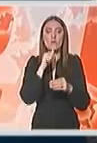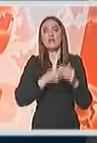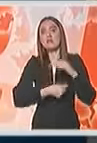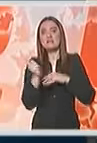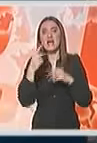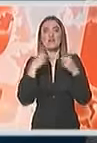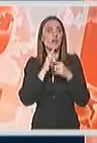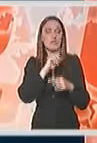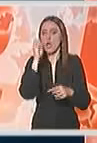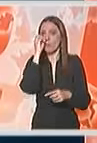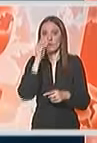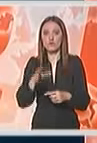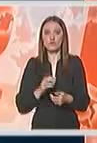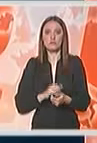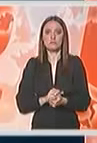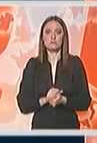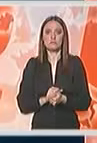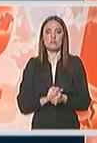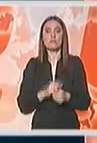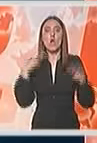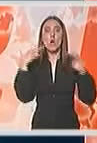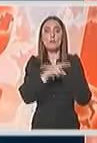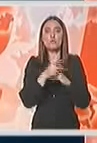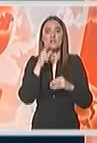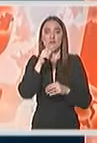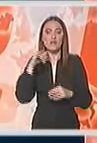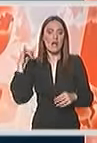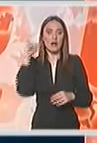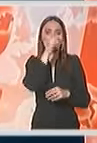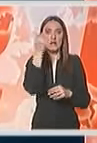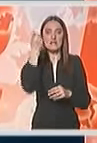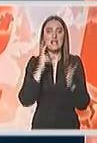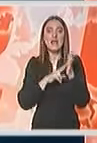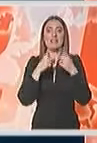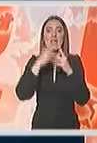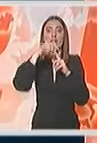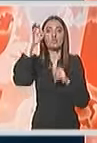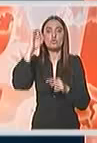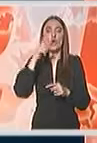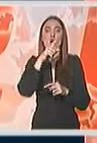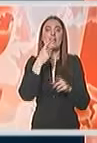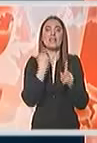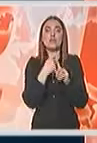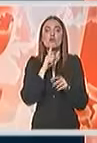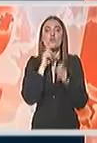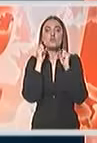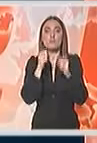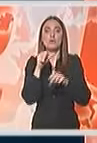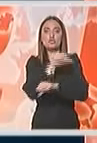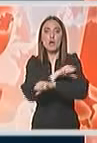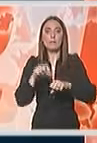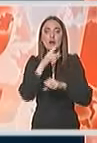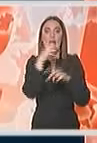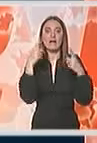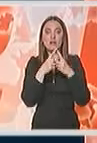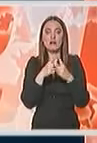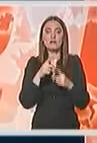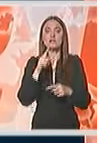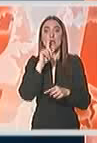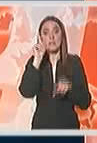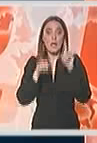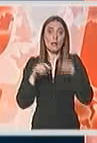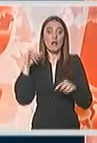nije ugroženo. Obustavljena su poletenja aviona iz NATO baze u Kirgistanu koji su podrška operaciji u Afganistanu, a neke